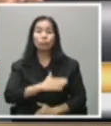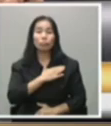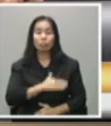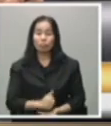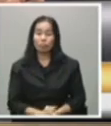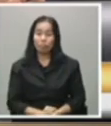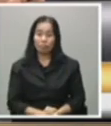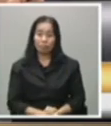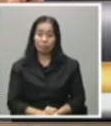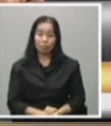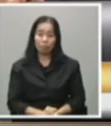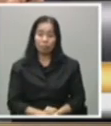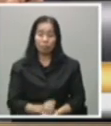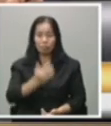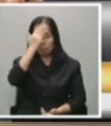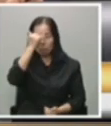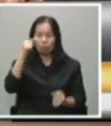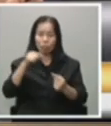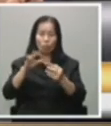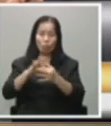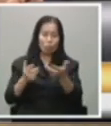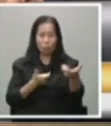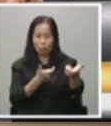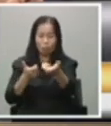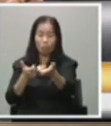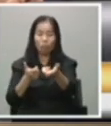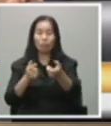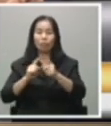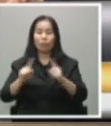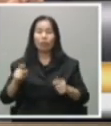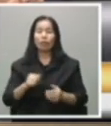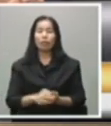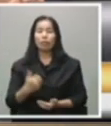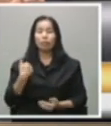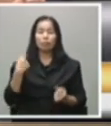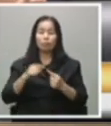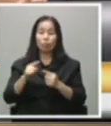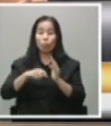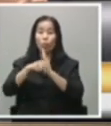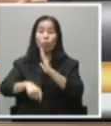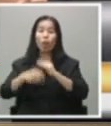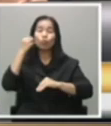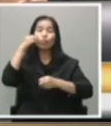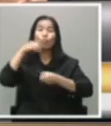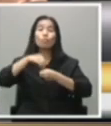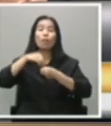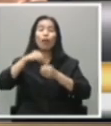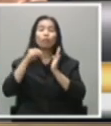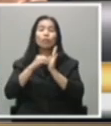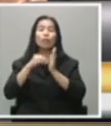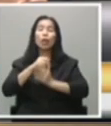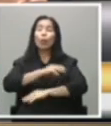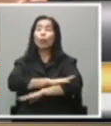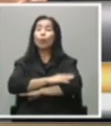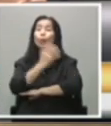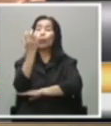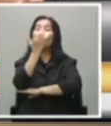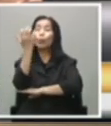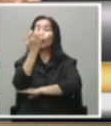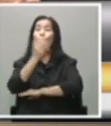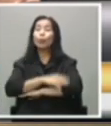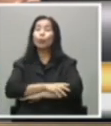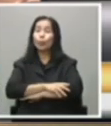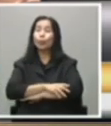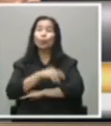นี่นะครับติดตามสถานการณ์ของโคราชอยู่ที่บ้านที่กรุงเทพเช้าวันรุ่งขึ้น